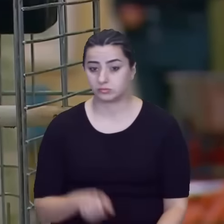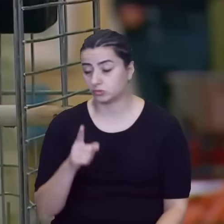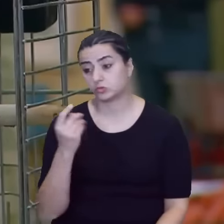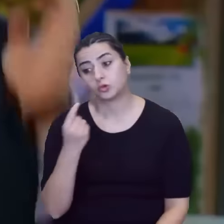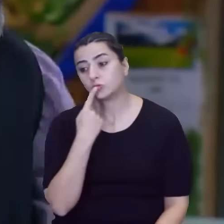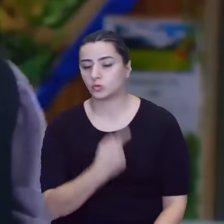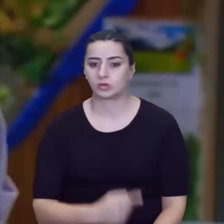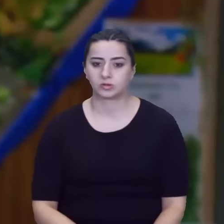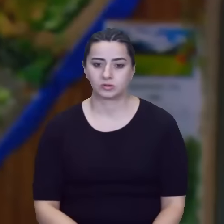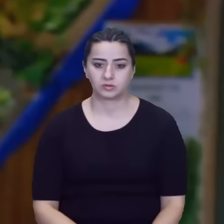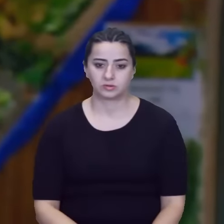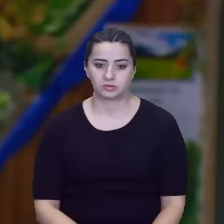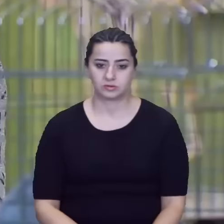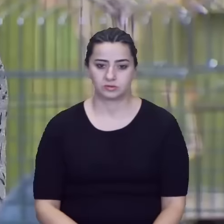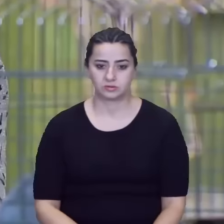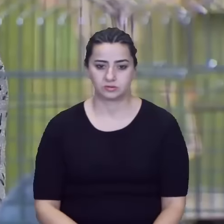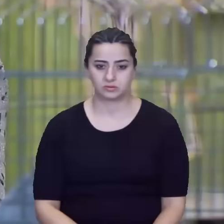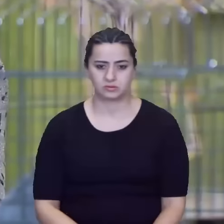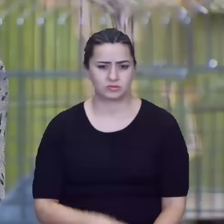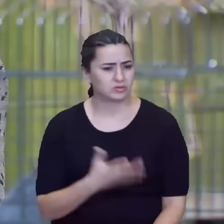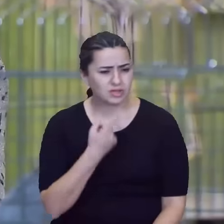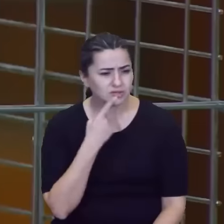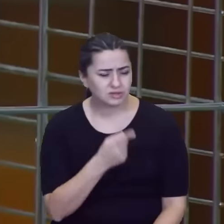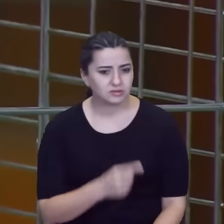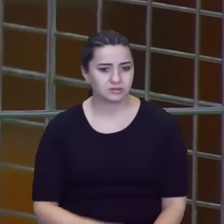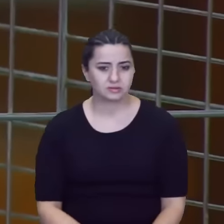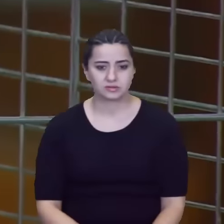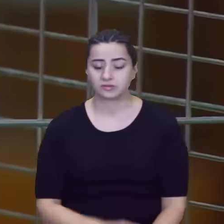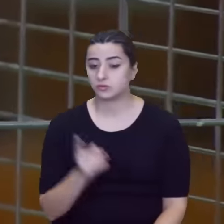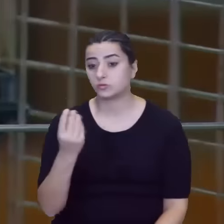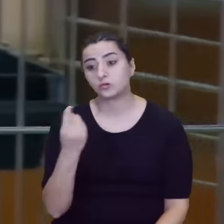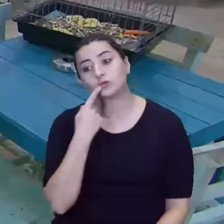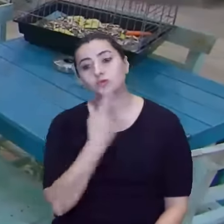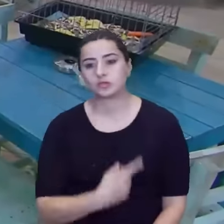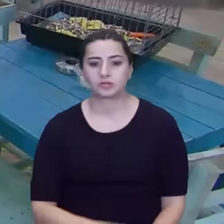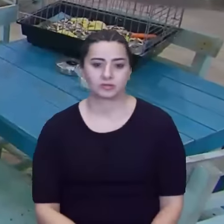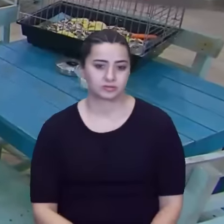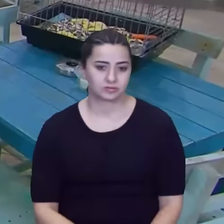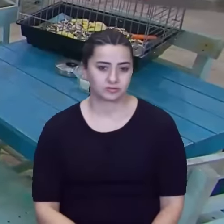et Mesut. Oradan geçen susmuş, izliyor. Ne dedi o? Bana iltifat et Mesut.